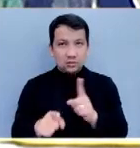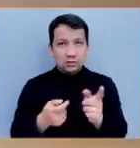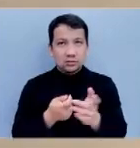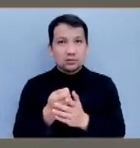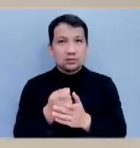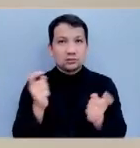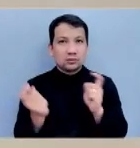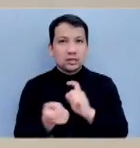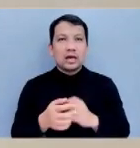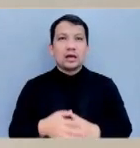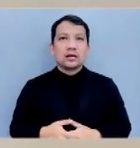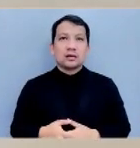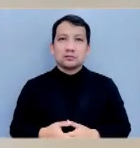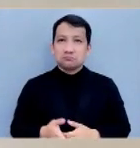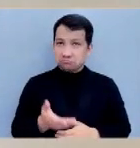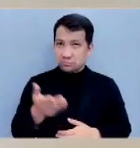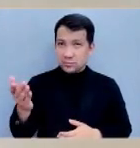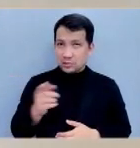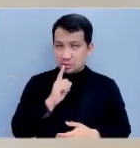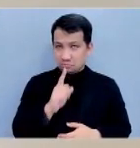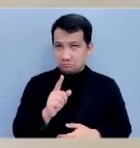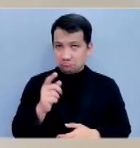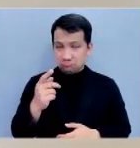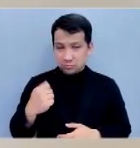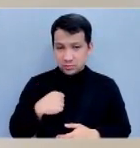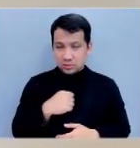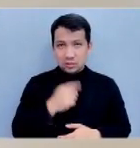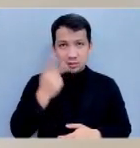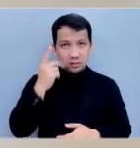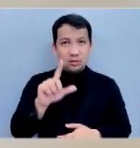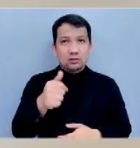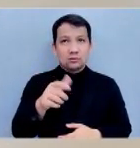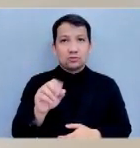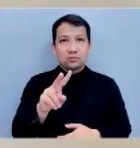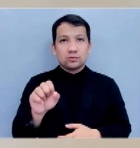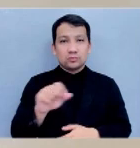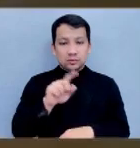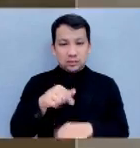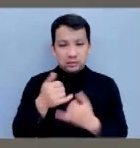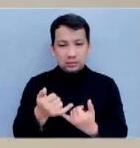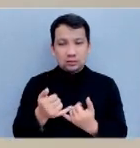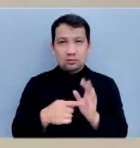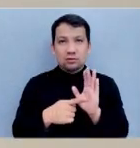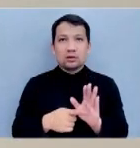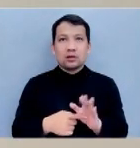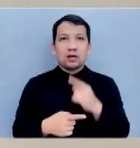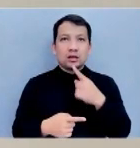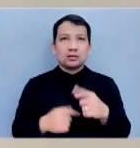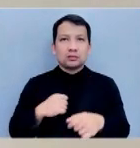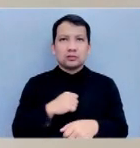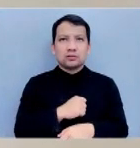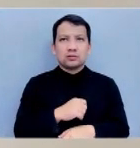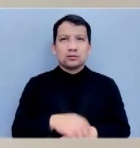pagbabago. Tanong tuloy ni Senate Minority Leader Coco Pimentel, low governance na lang ba tayo ngayon? Pero para kay Senator Chiz